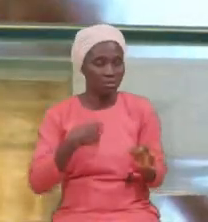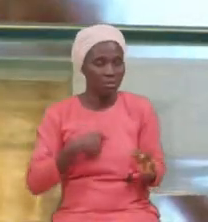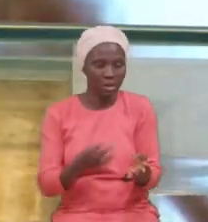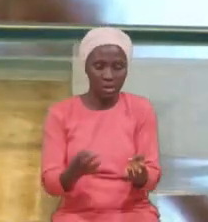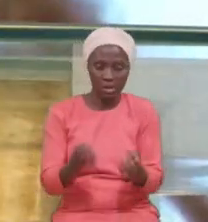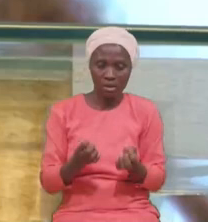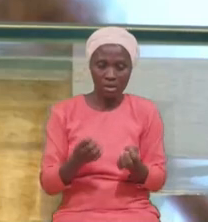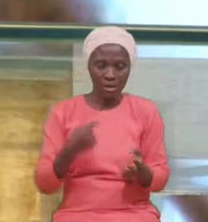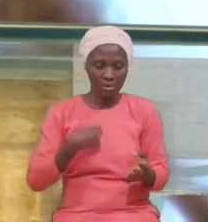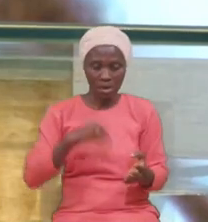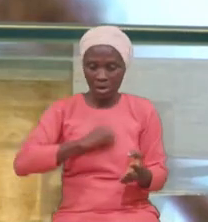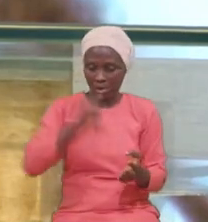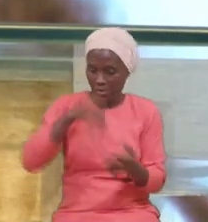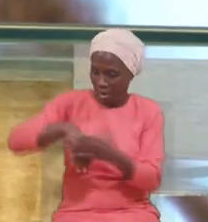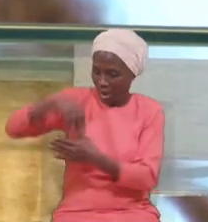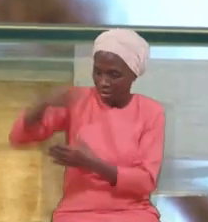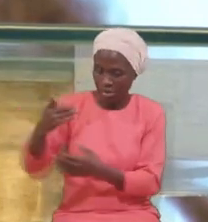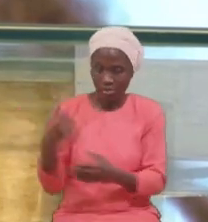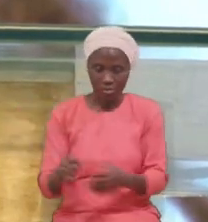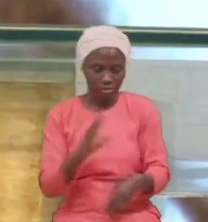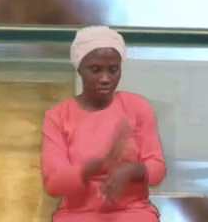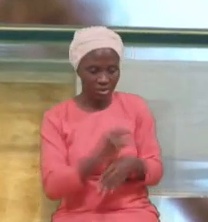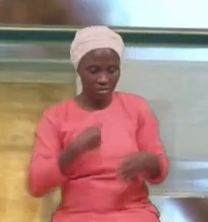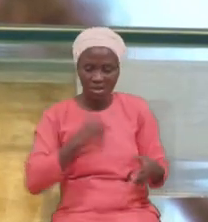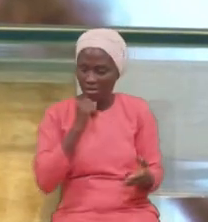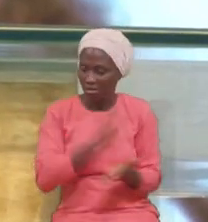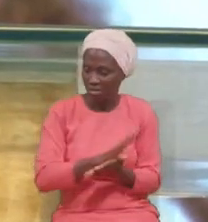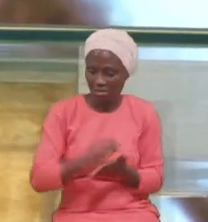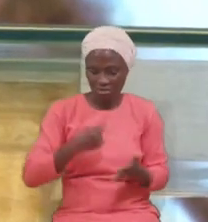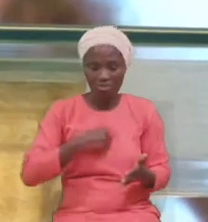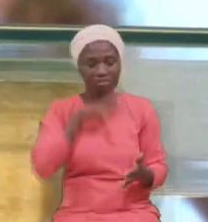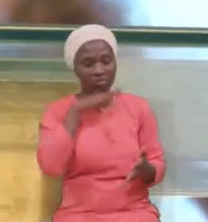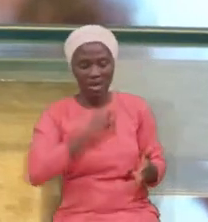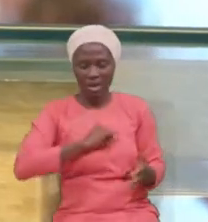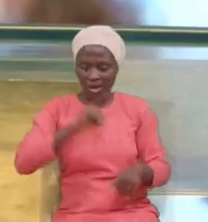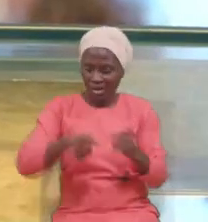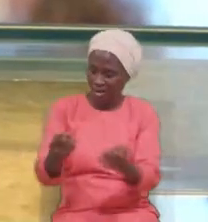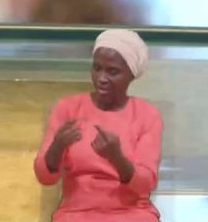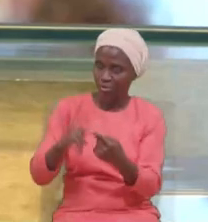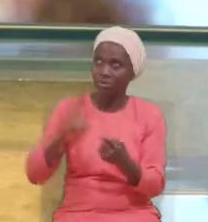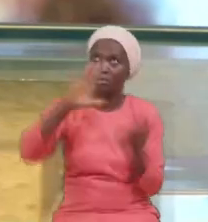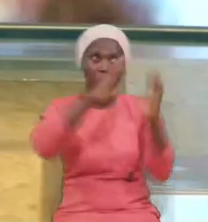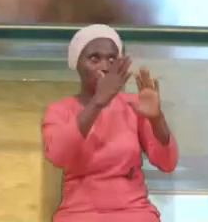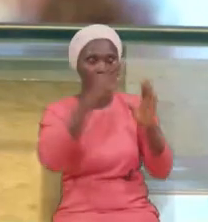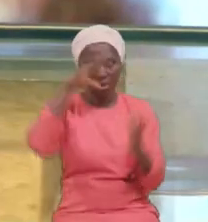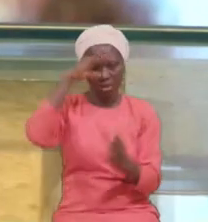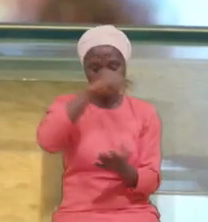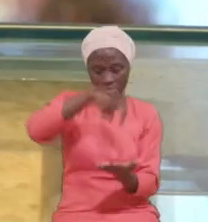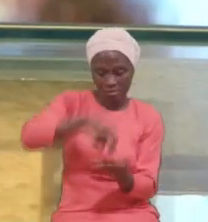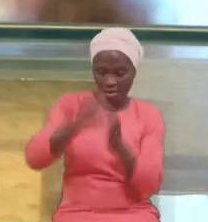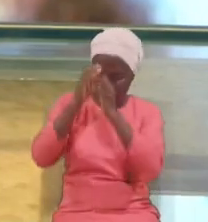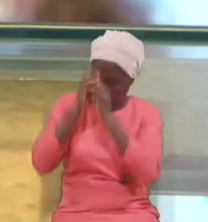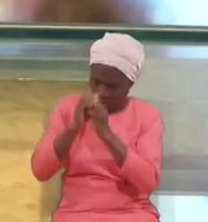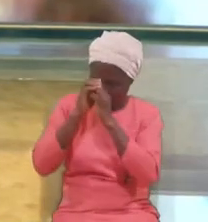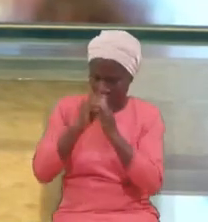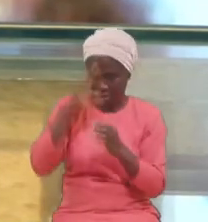suis pas digne, je suis lépreux, je suis hors du camp, je suis impur, je ne dois pas me présenter à toi. Il s'est mis à genoux